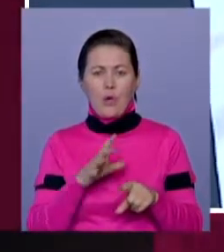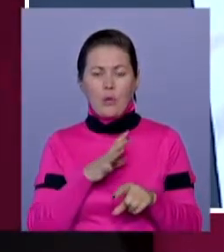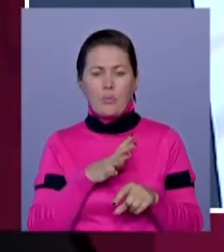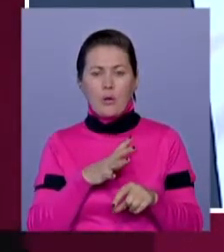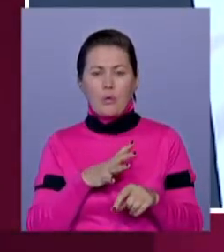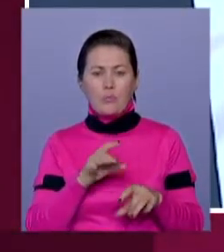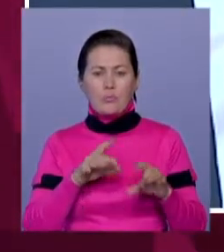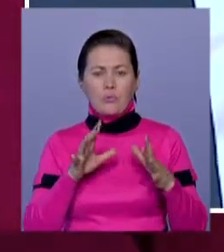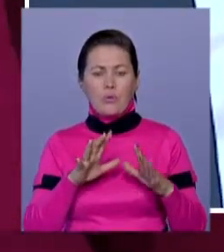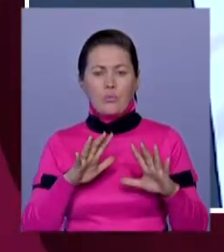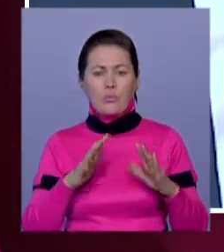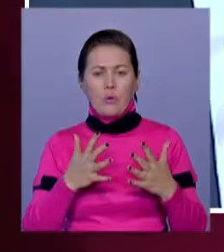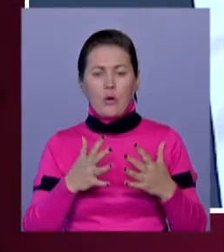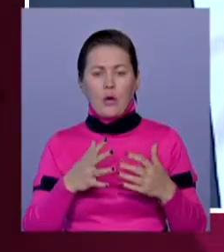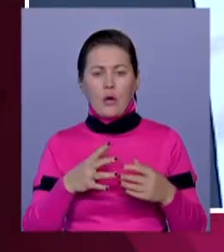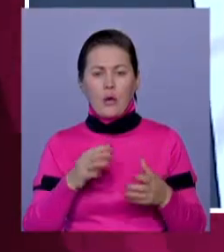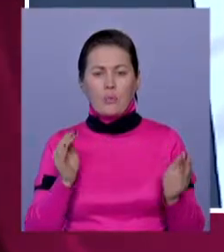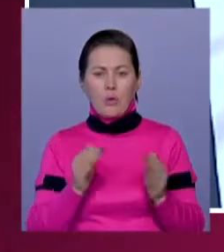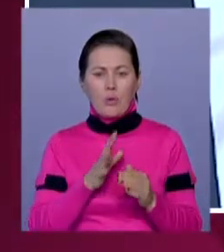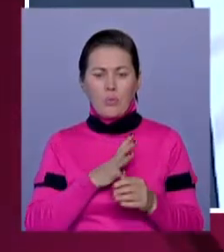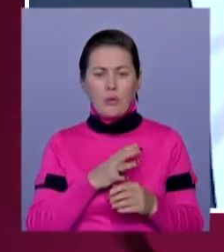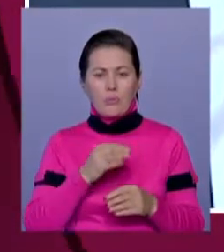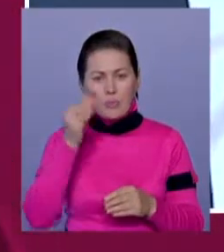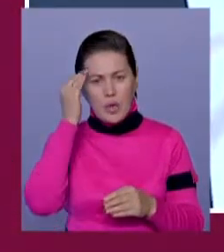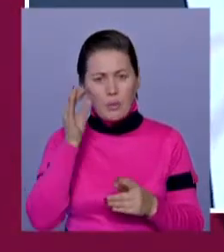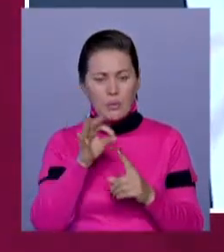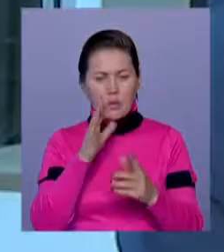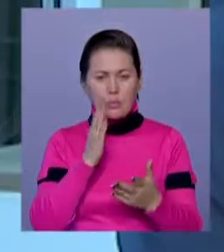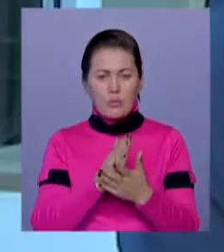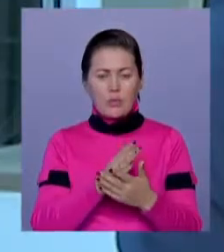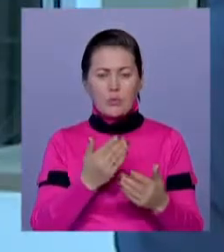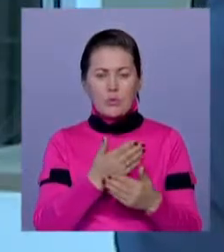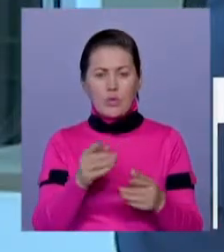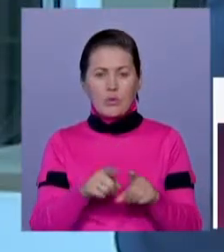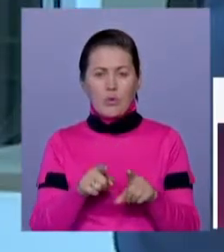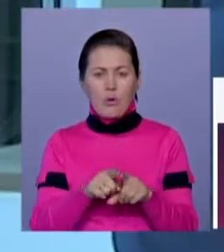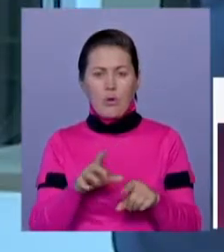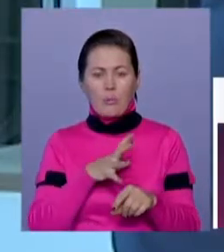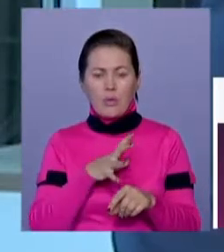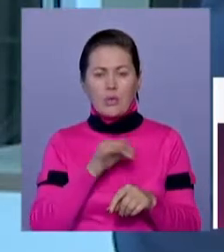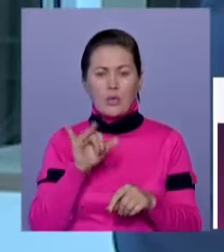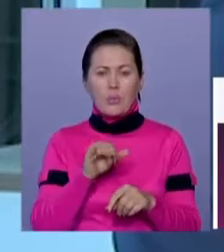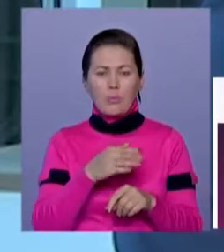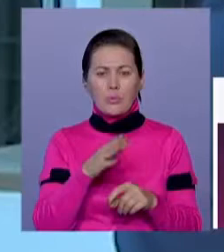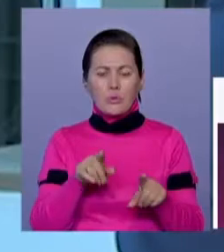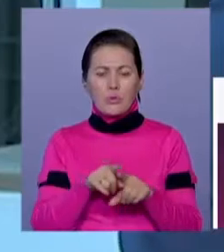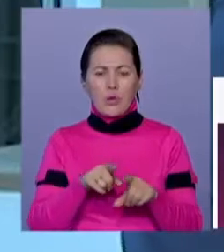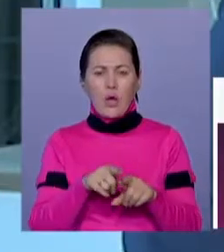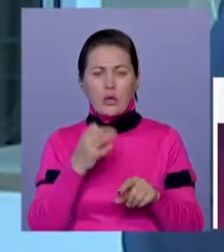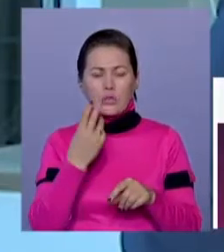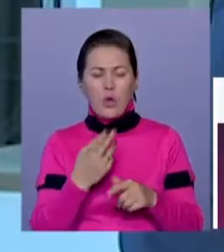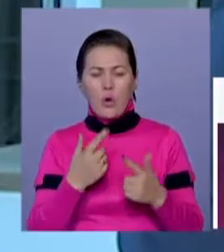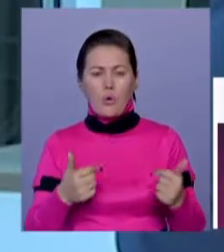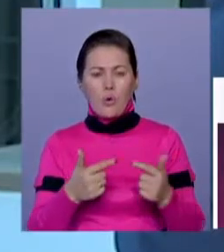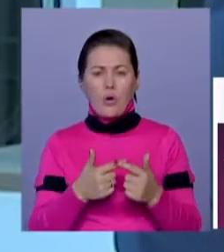ондай оқыс оқиғалардың саны азаяды деген негізі неміз бар, мақсатымыз бар сондай. Сонымен қатар осы акционерлік қоғамды